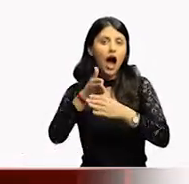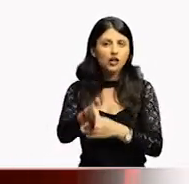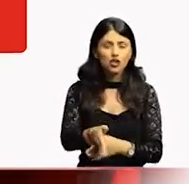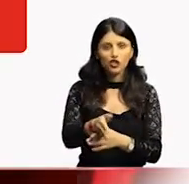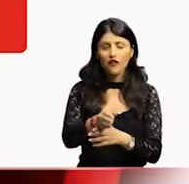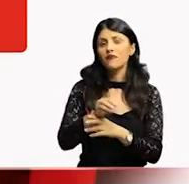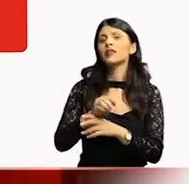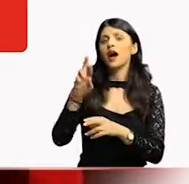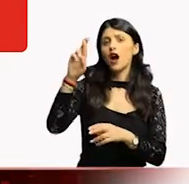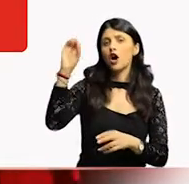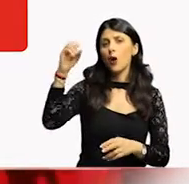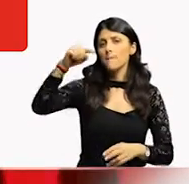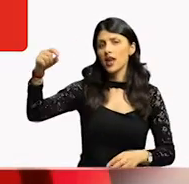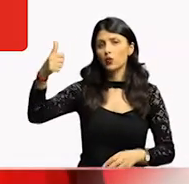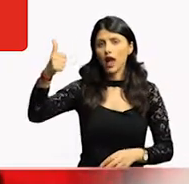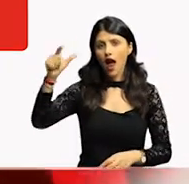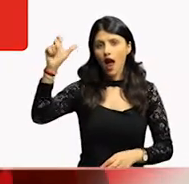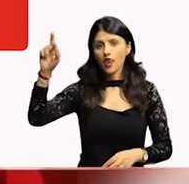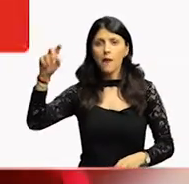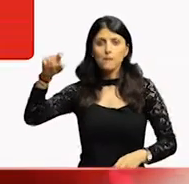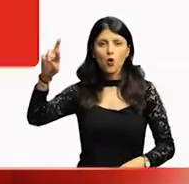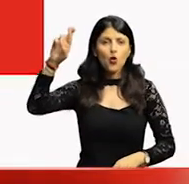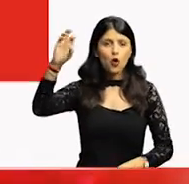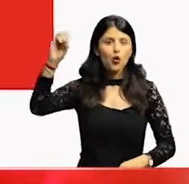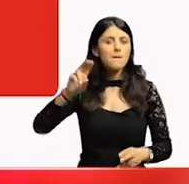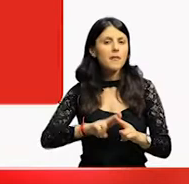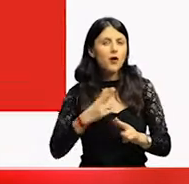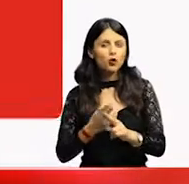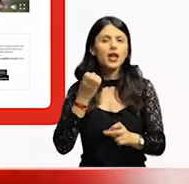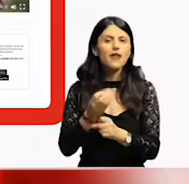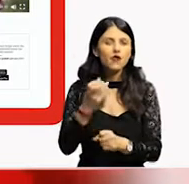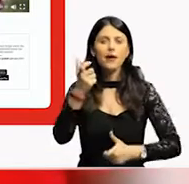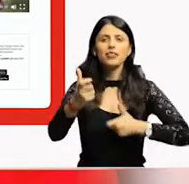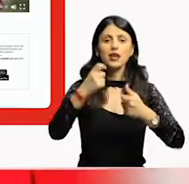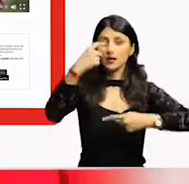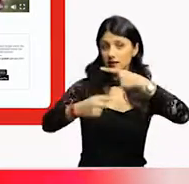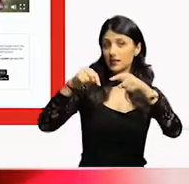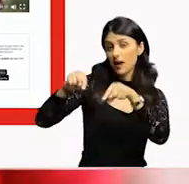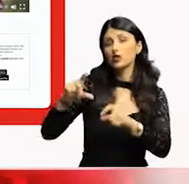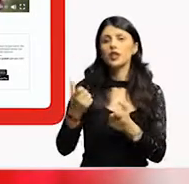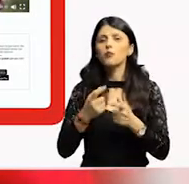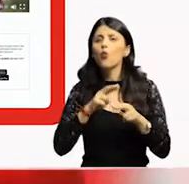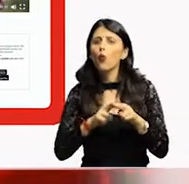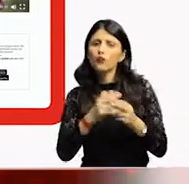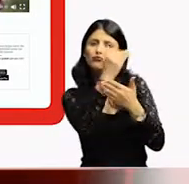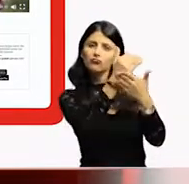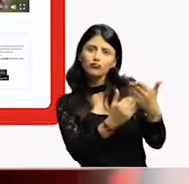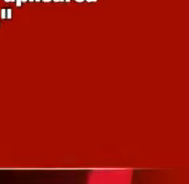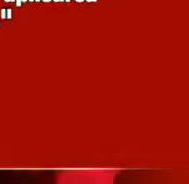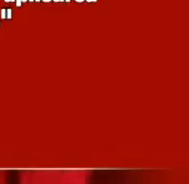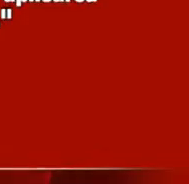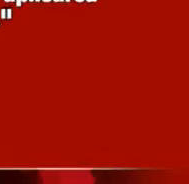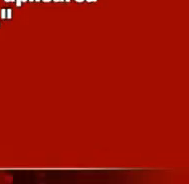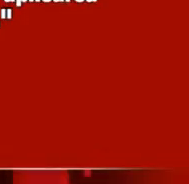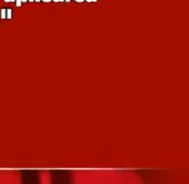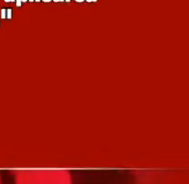raza antenelor din anumite zone. Telefoanele mobile care se vor afla în zonele selectate vor recepționa următorul mesaj: test.